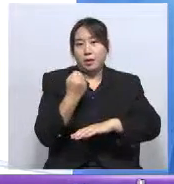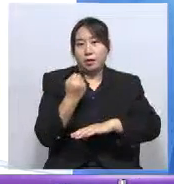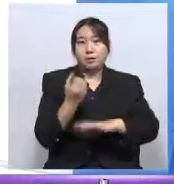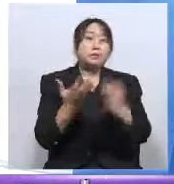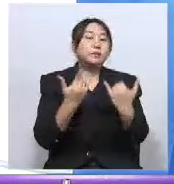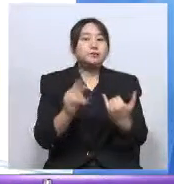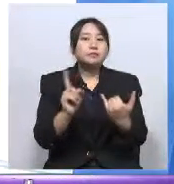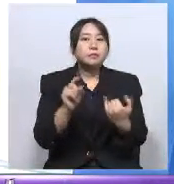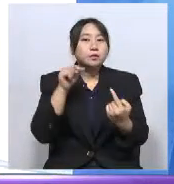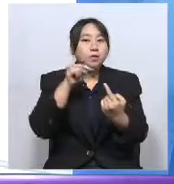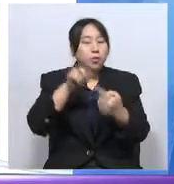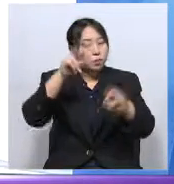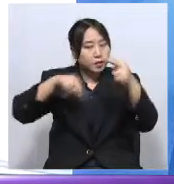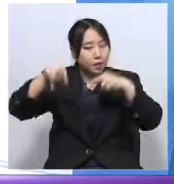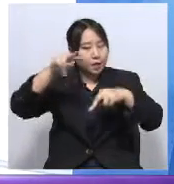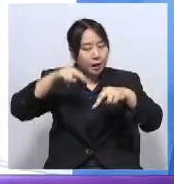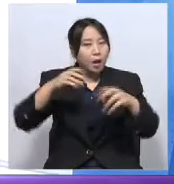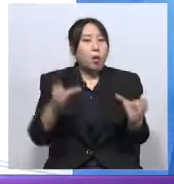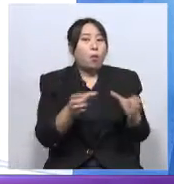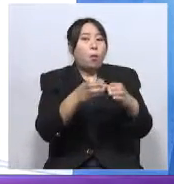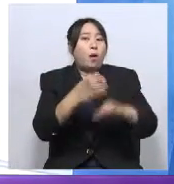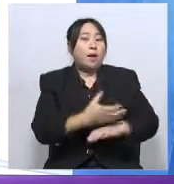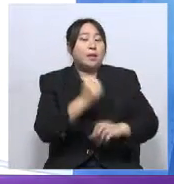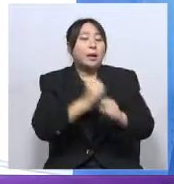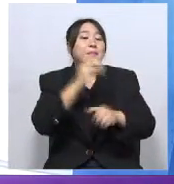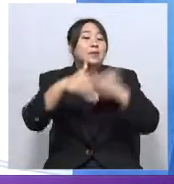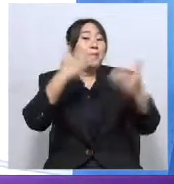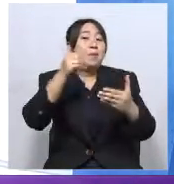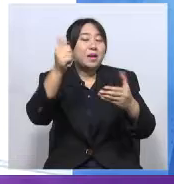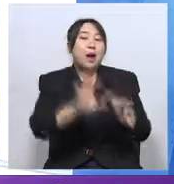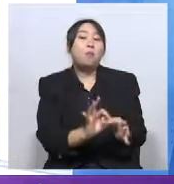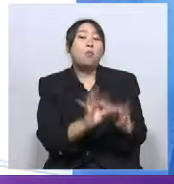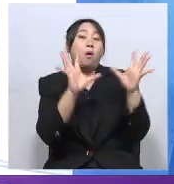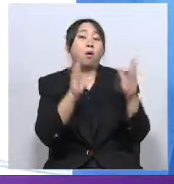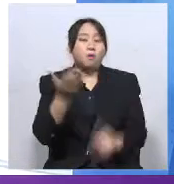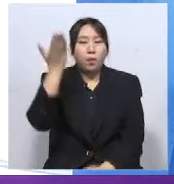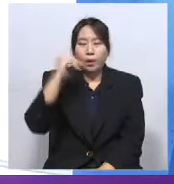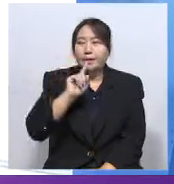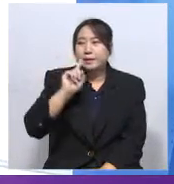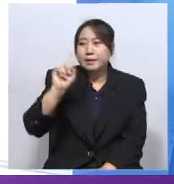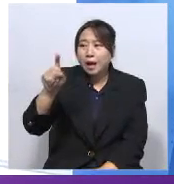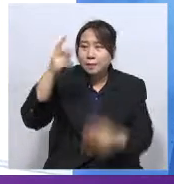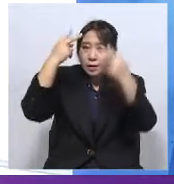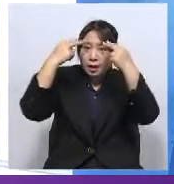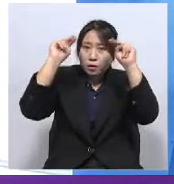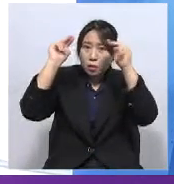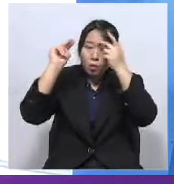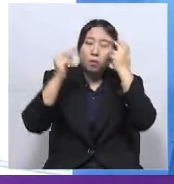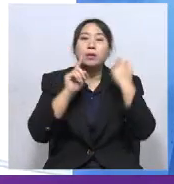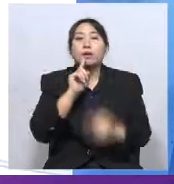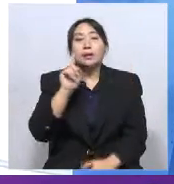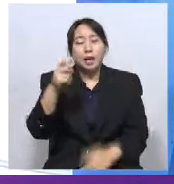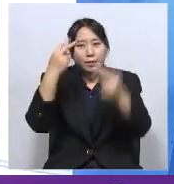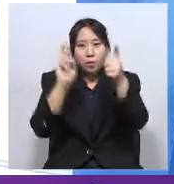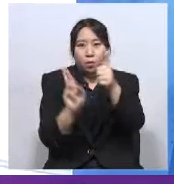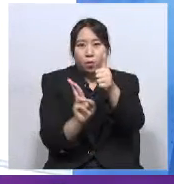เรื่องของการพิจารณาปลดล็อกให้พรรคการเมืองทำกิจกรรมกันได้เมื่อวานนี้ก็มีการไปสอบถามทั้งจากท่านนายกรัฐมนตรีและท่านรองน